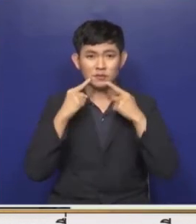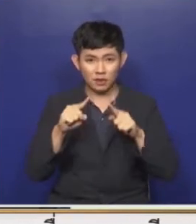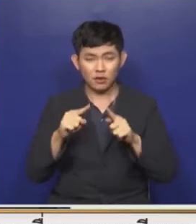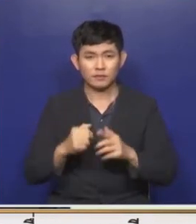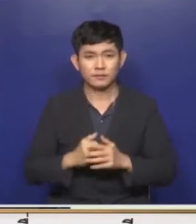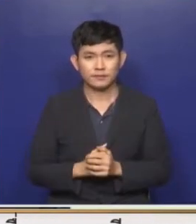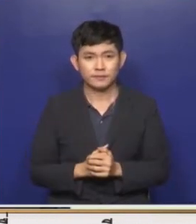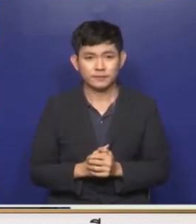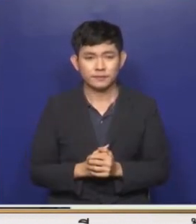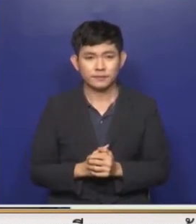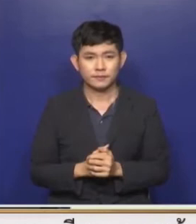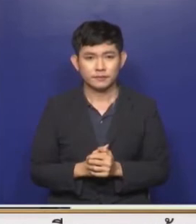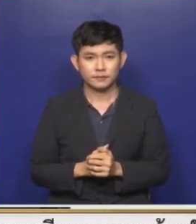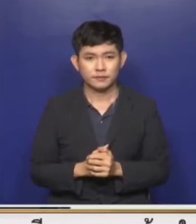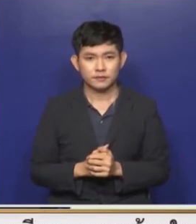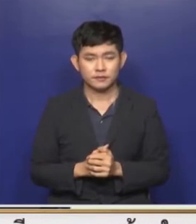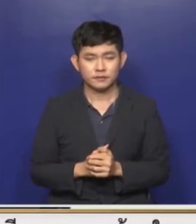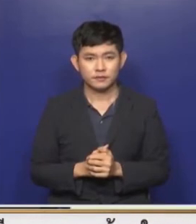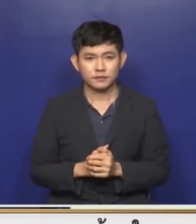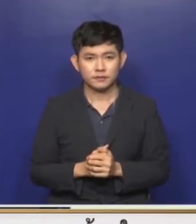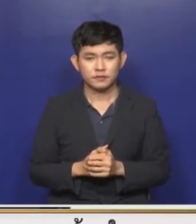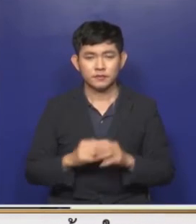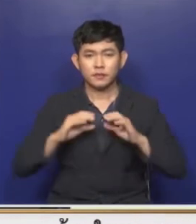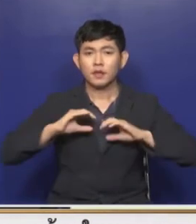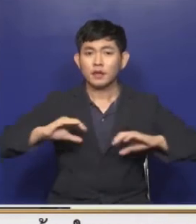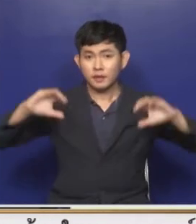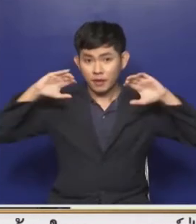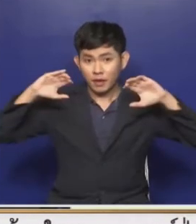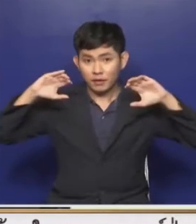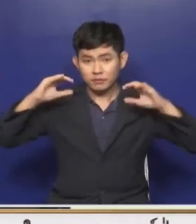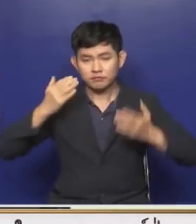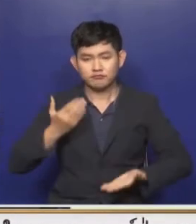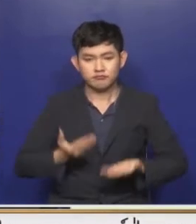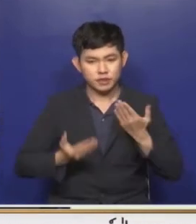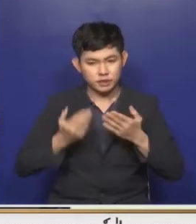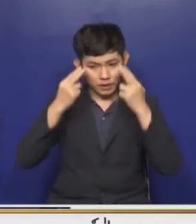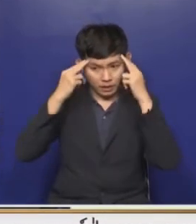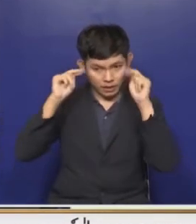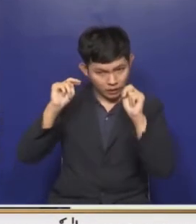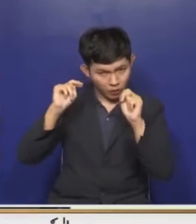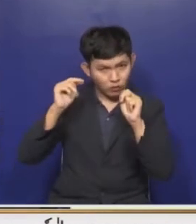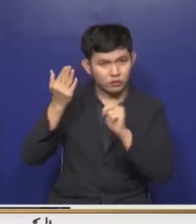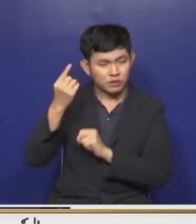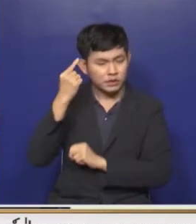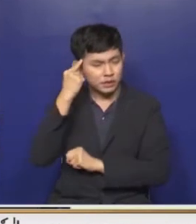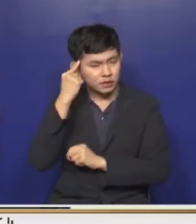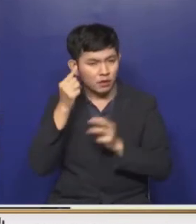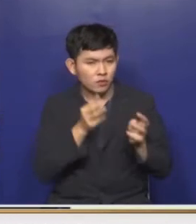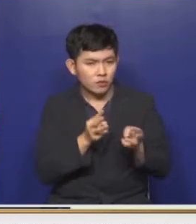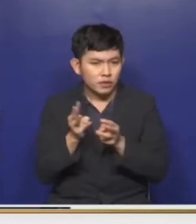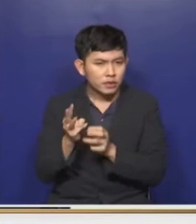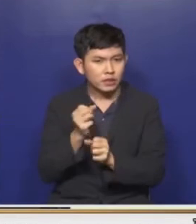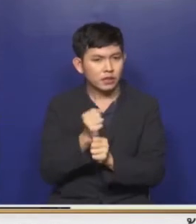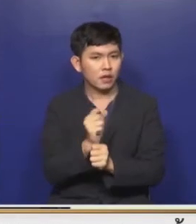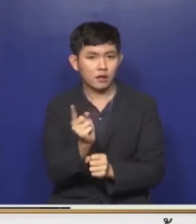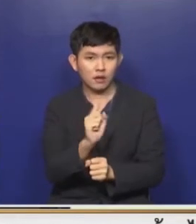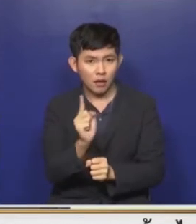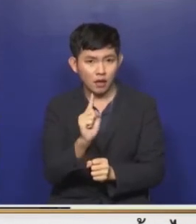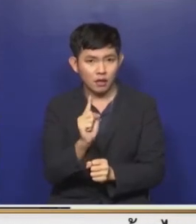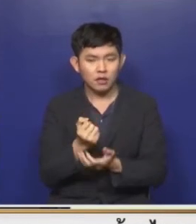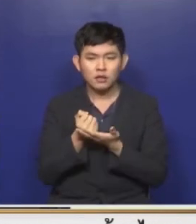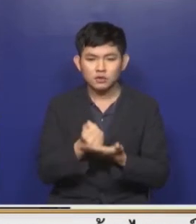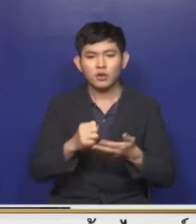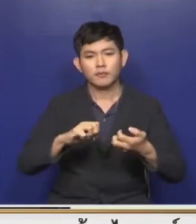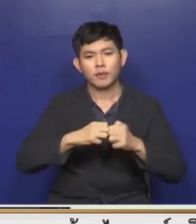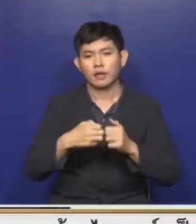รีว่าทั้งรัฐบาล หอท่านนายกมนตรีมีแนวทาง มีวิธีการทจะ